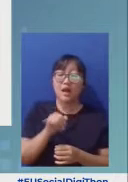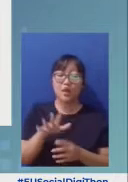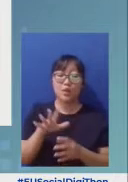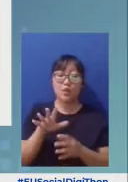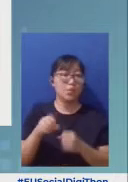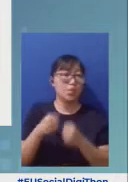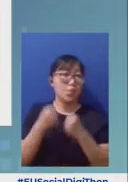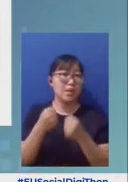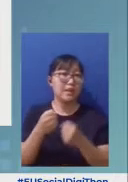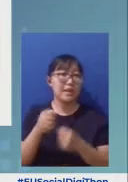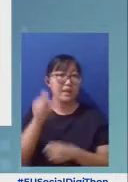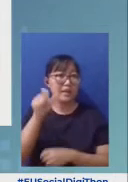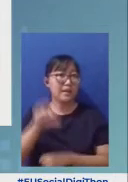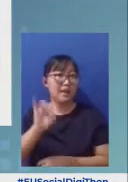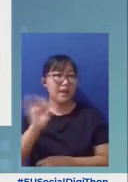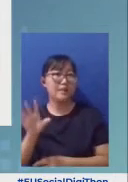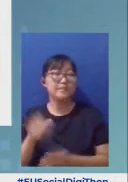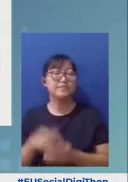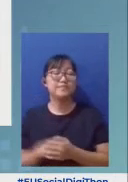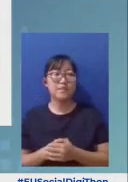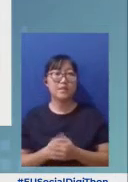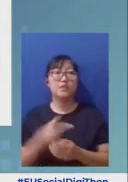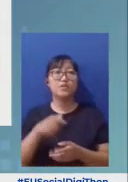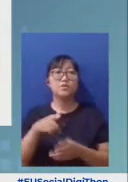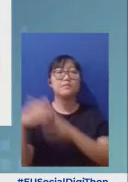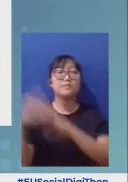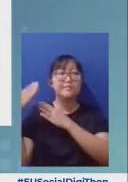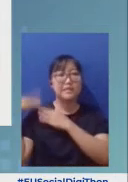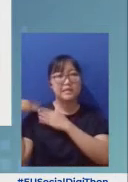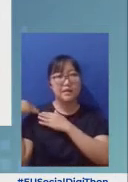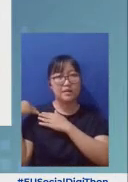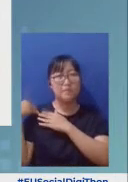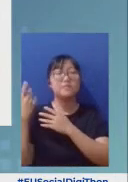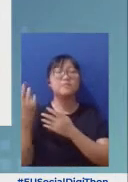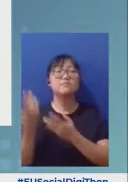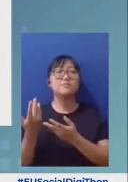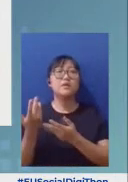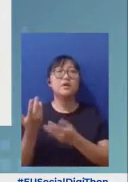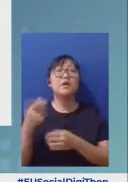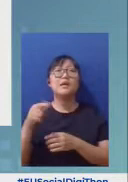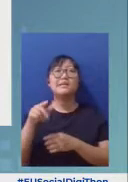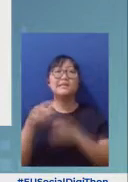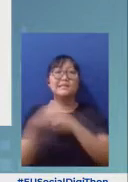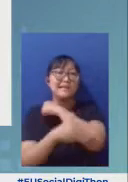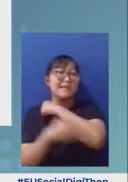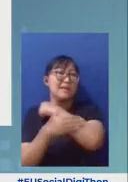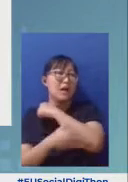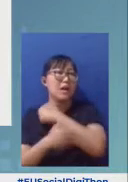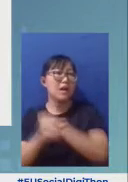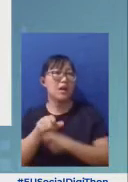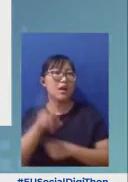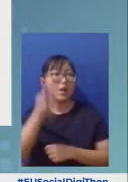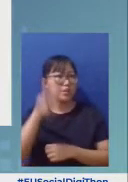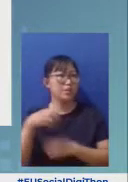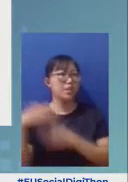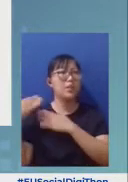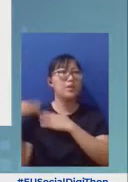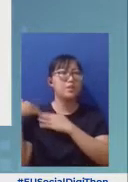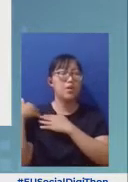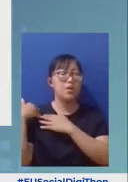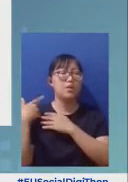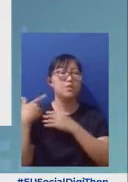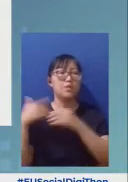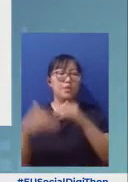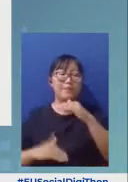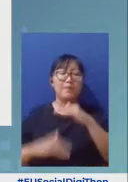akuntabilitas, bahwa pemangku kewajiban dalam hal ini negara harus bertanggung jawab untuk memenuhi hak-hak asasi, dalam hal